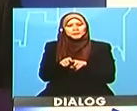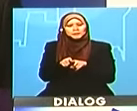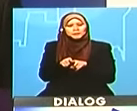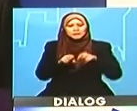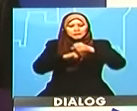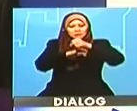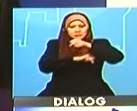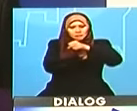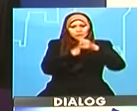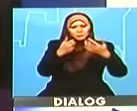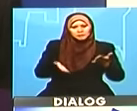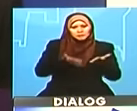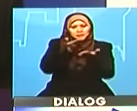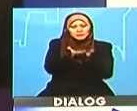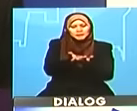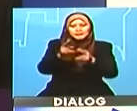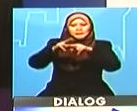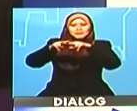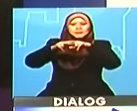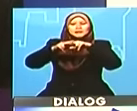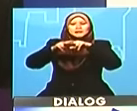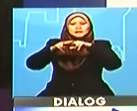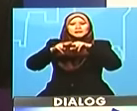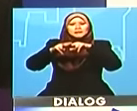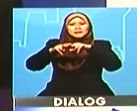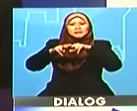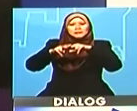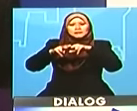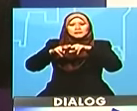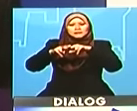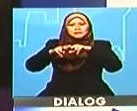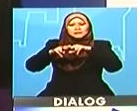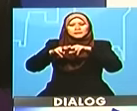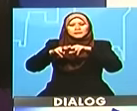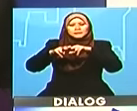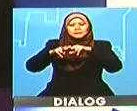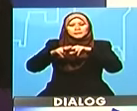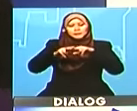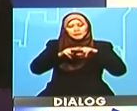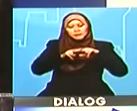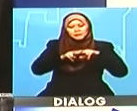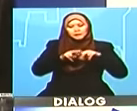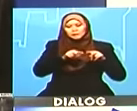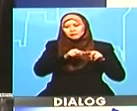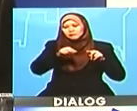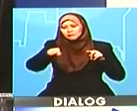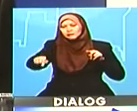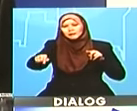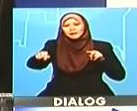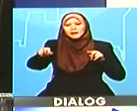Prasarana telah ditawarkan kereta api, sepanjang kereta api lah, pemetro, daripada Arafah sampai ke